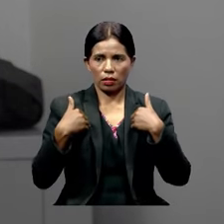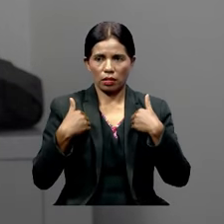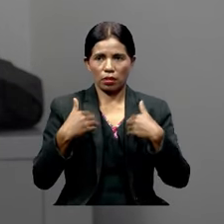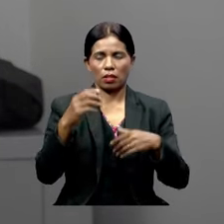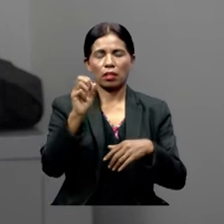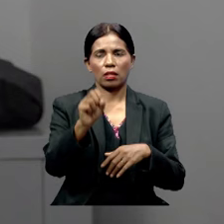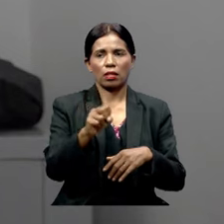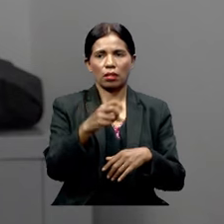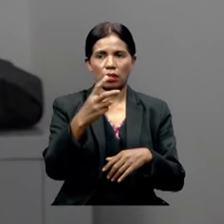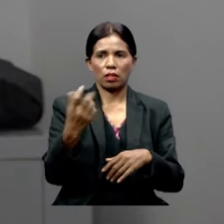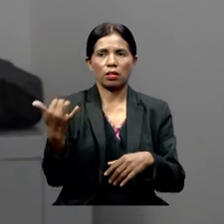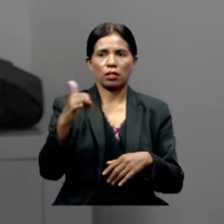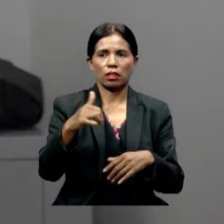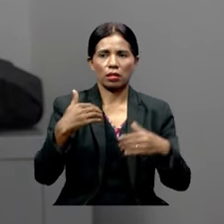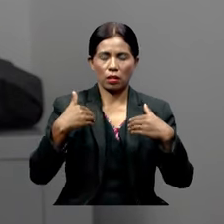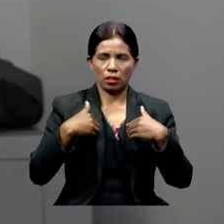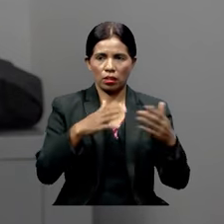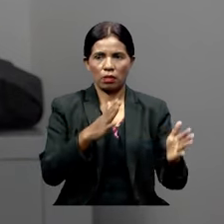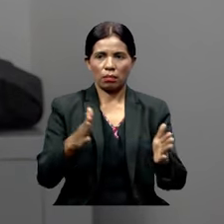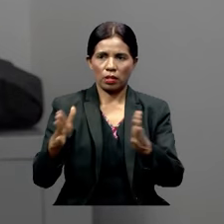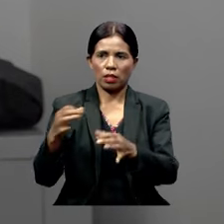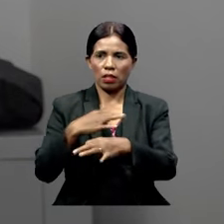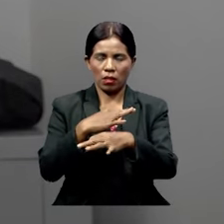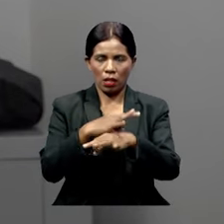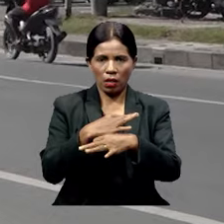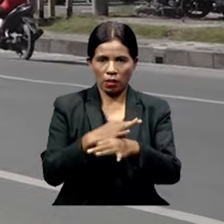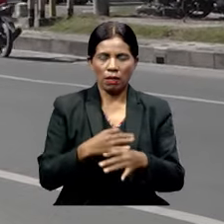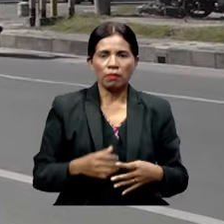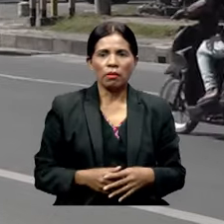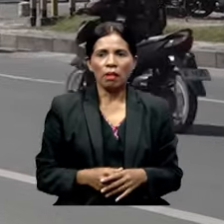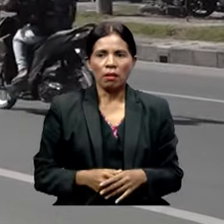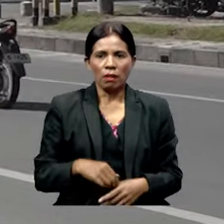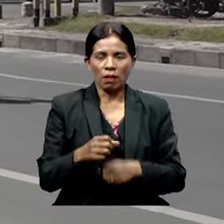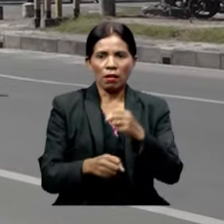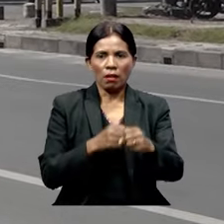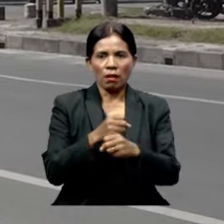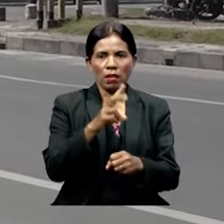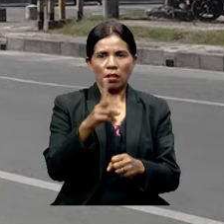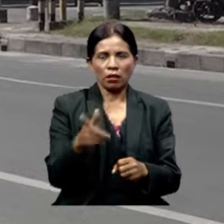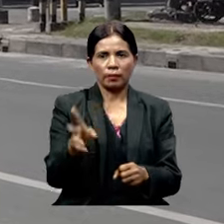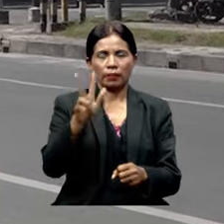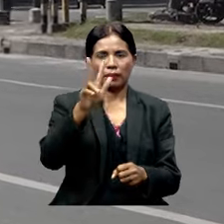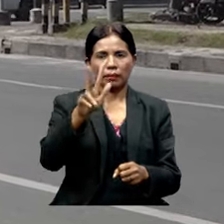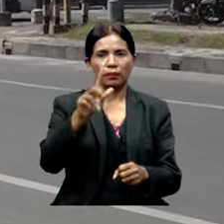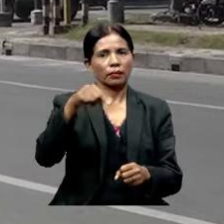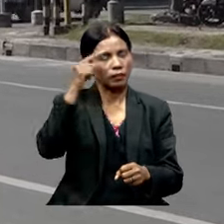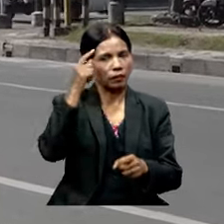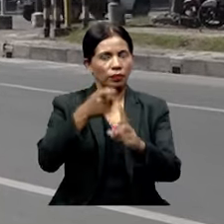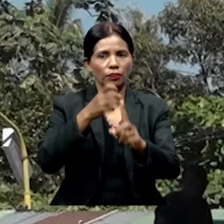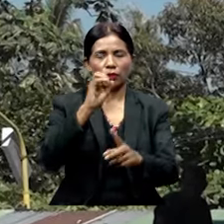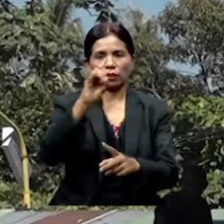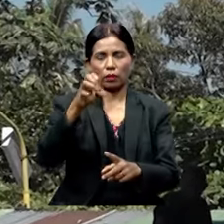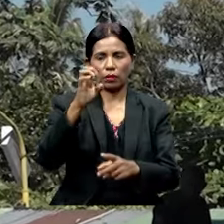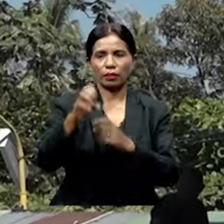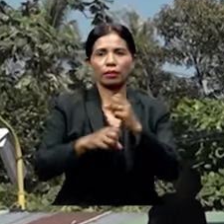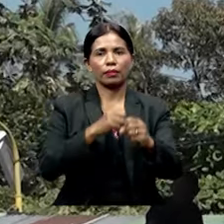titik ne idane ne sir se ia prosesu manu to halo manu tensaun. Ia tina rihun rua ronoro resintolo, governo li husi orçamento geral